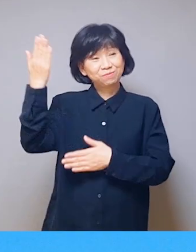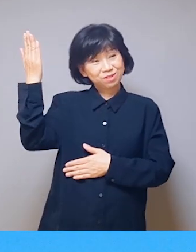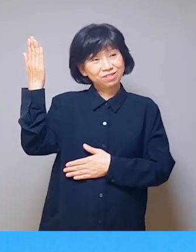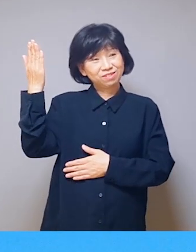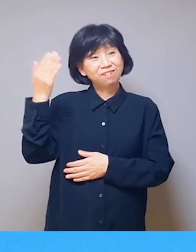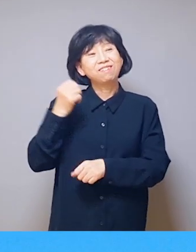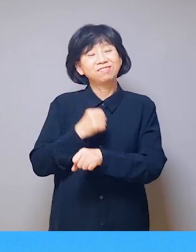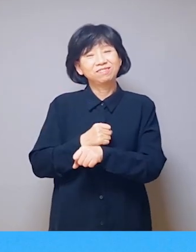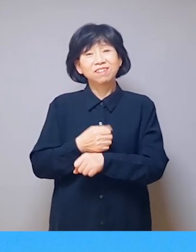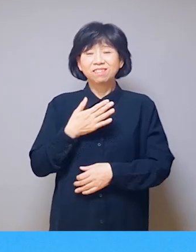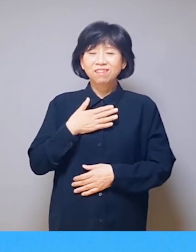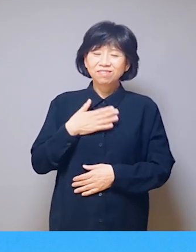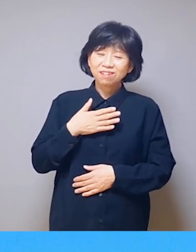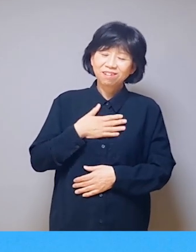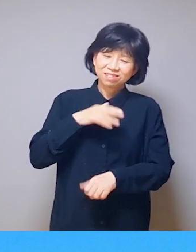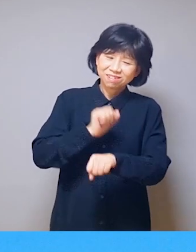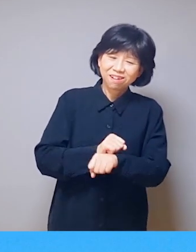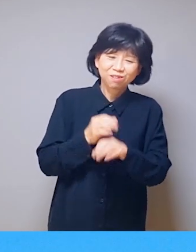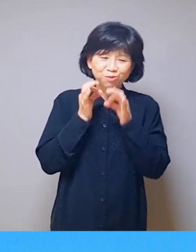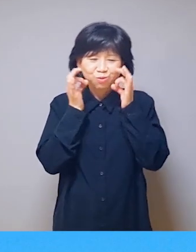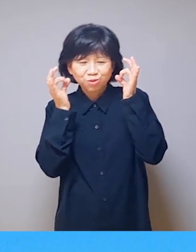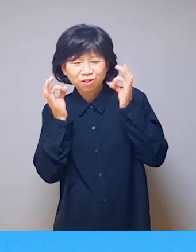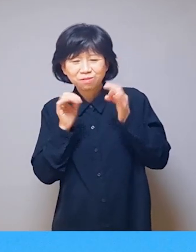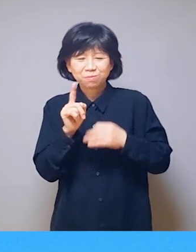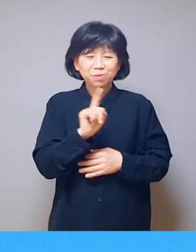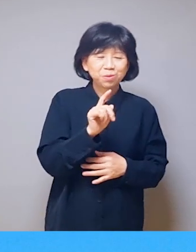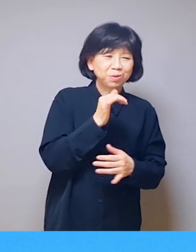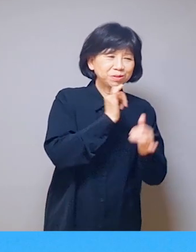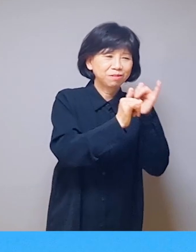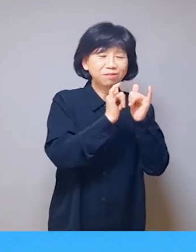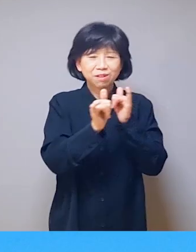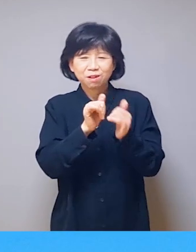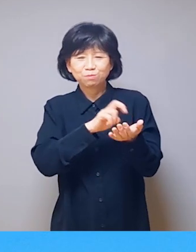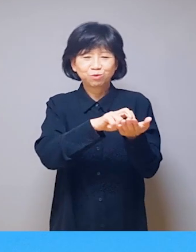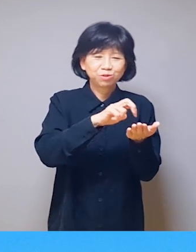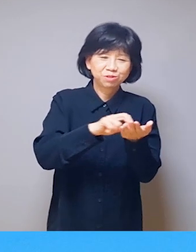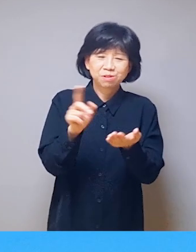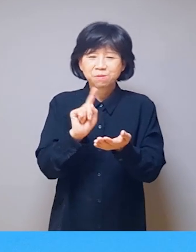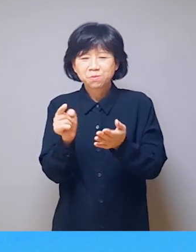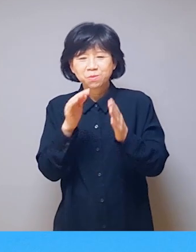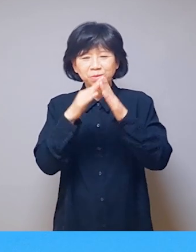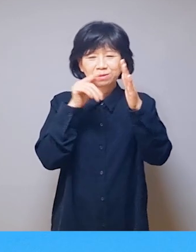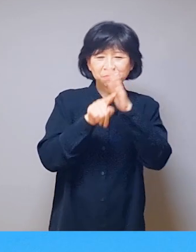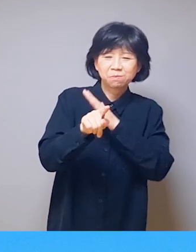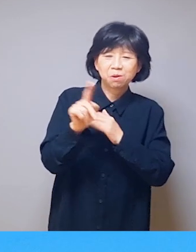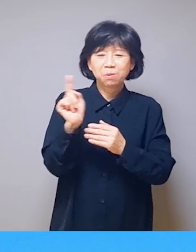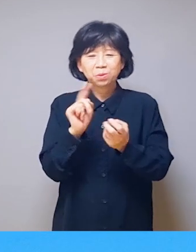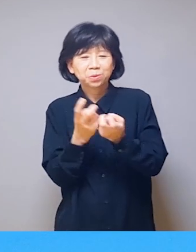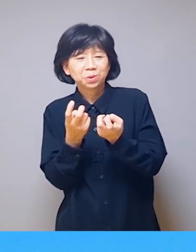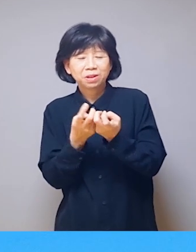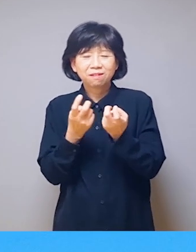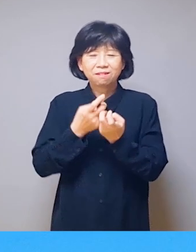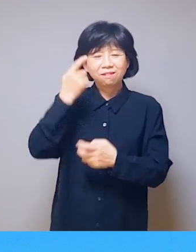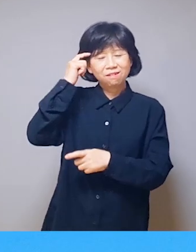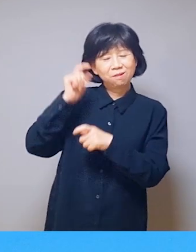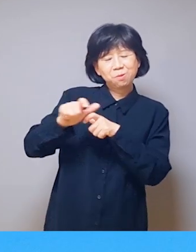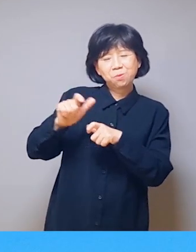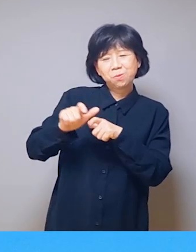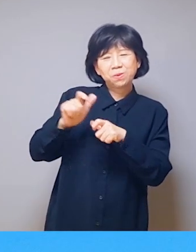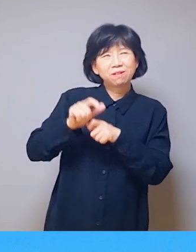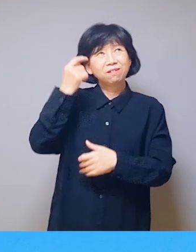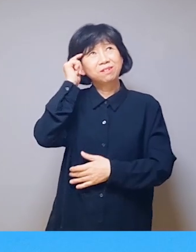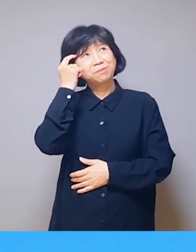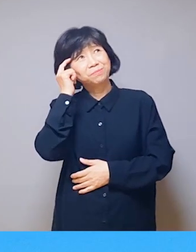저는 제가 좀 잘해보려고 어떤 성도님들에게 전화를 할까, 뭐 문자를 보낼까, 어떻게 신방을 할까, 이런저런 일이 있을 때 좀